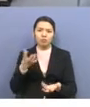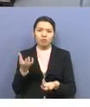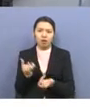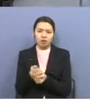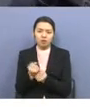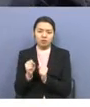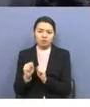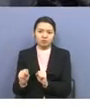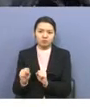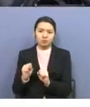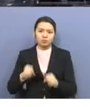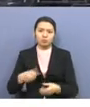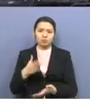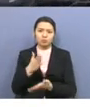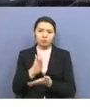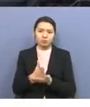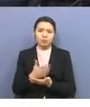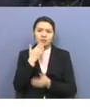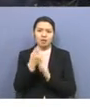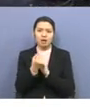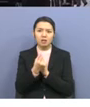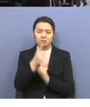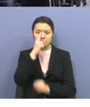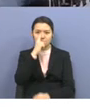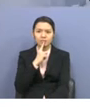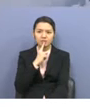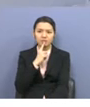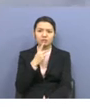болыпты. Жалпы ағымдағы жылдың 11 айында құтқару қызметінің